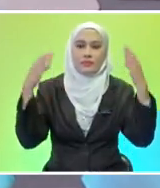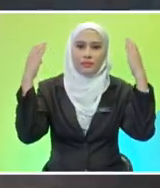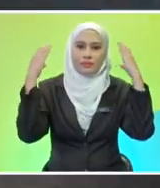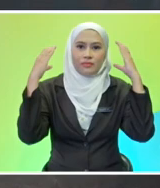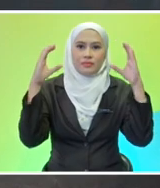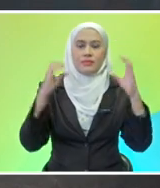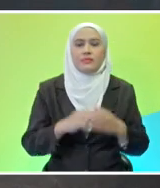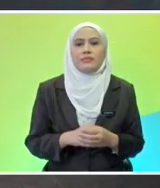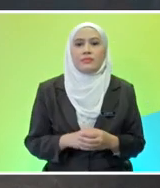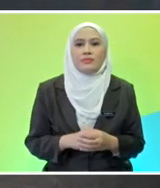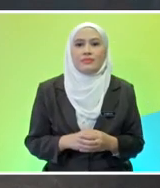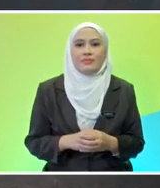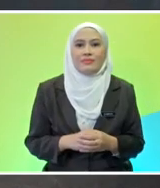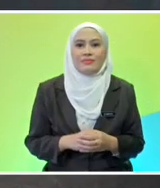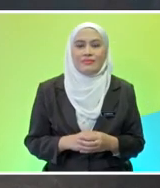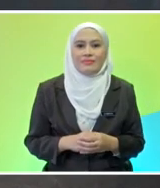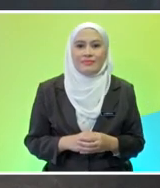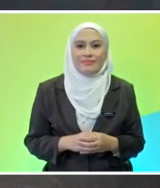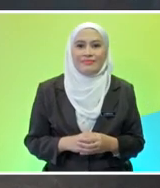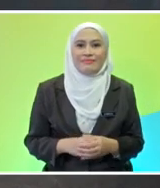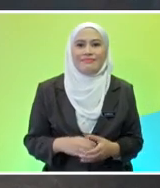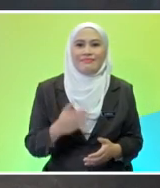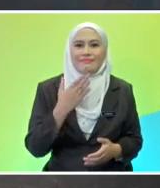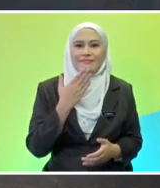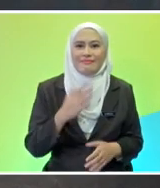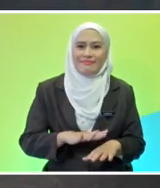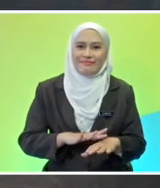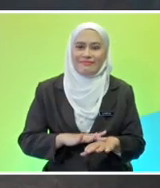masalah. Alhamdulillah. Terima kasih bagi saya cikgu.